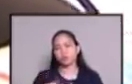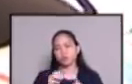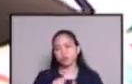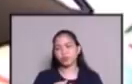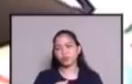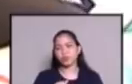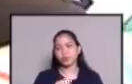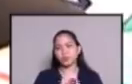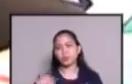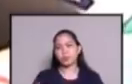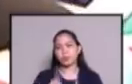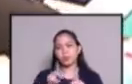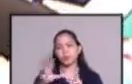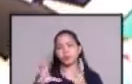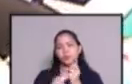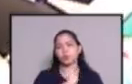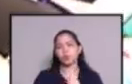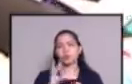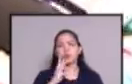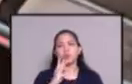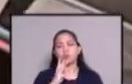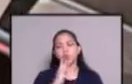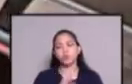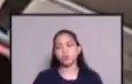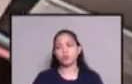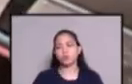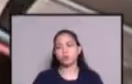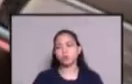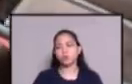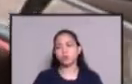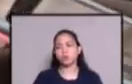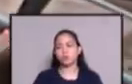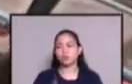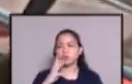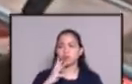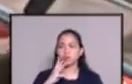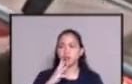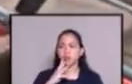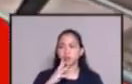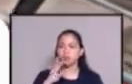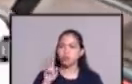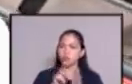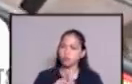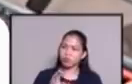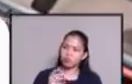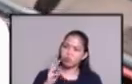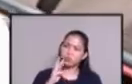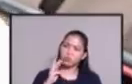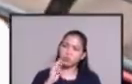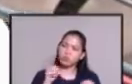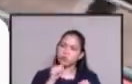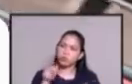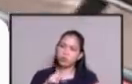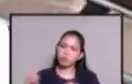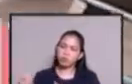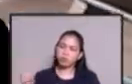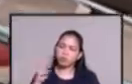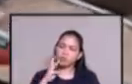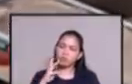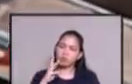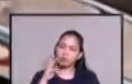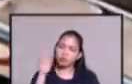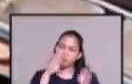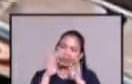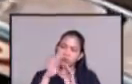yung pagkuha ng mga sources ng tubig natin. Tinoka mo naman ang tubig. You killed water while not preparing for water crisis.